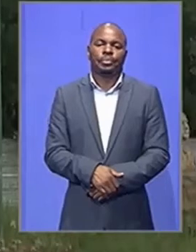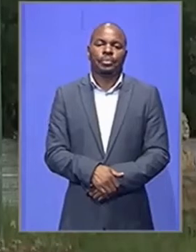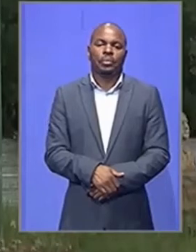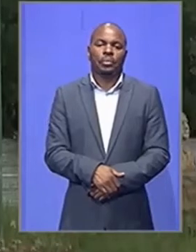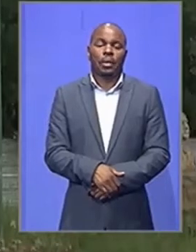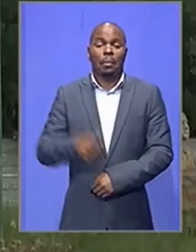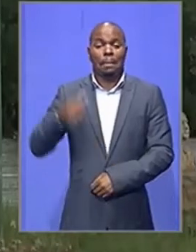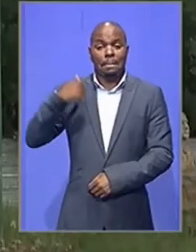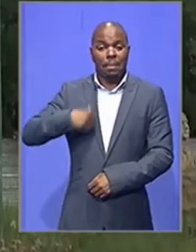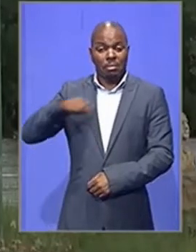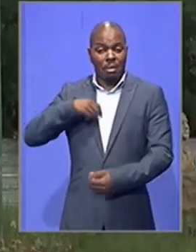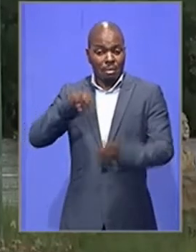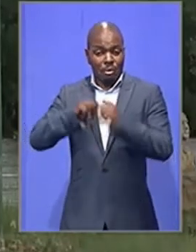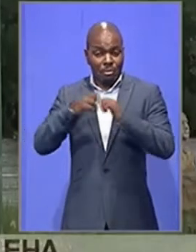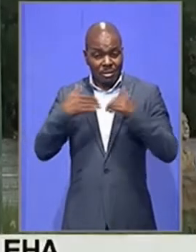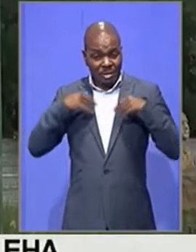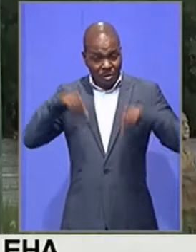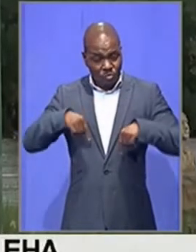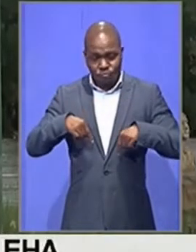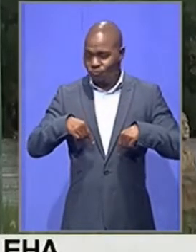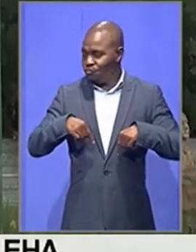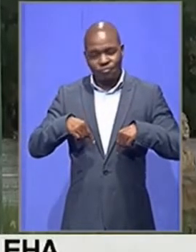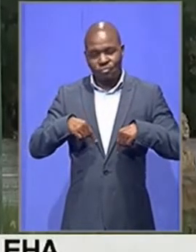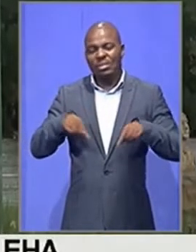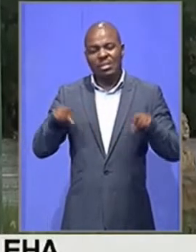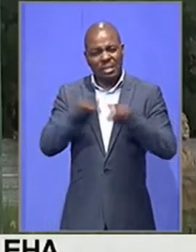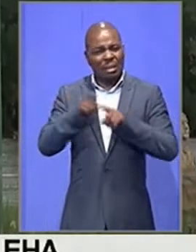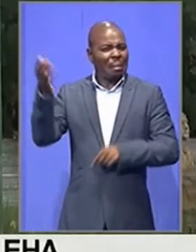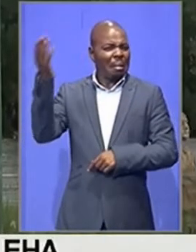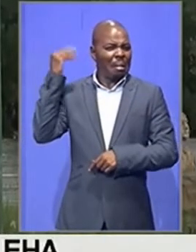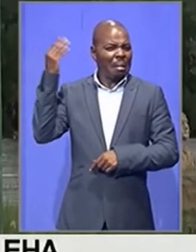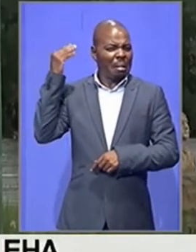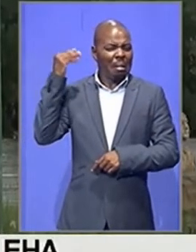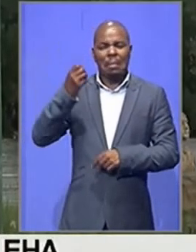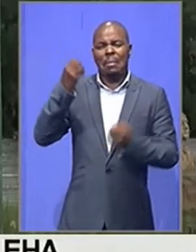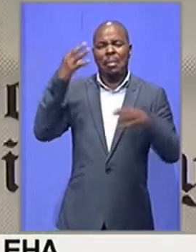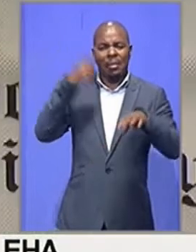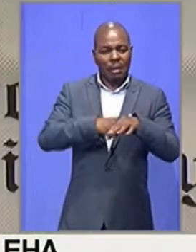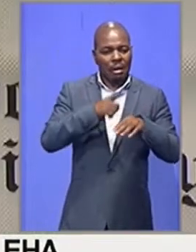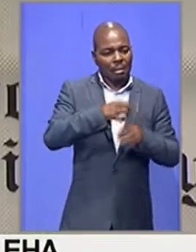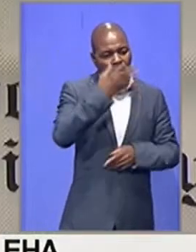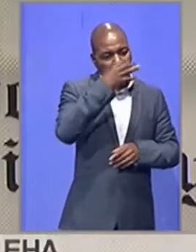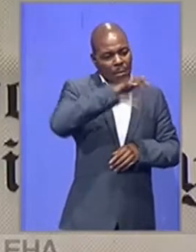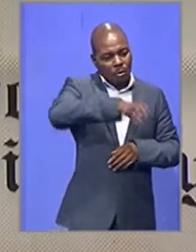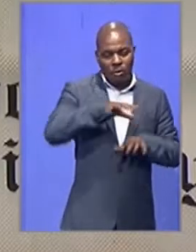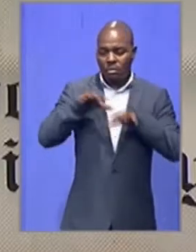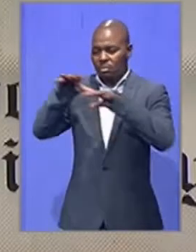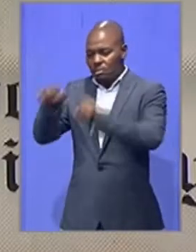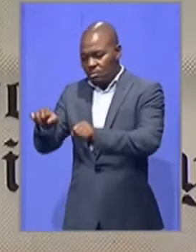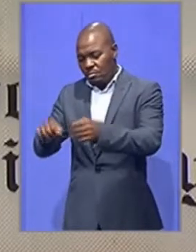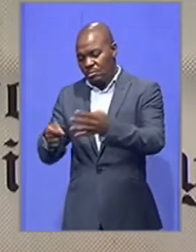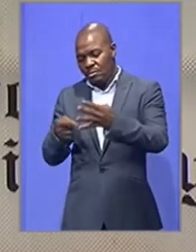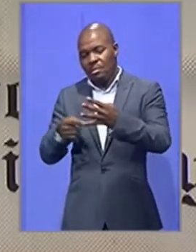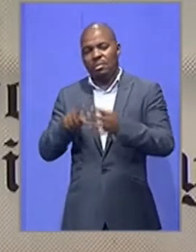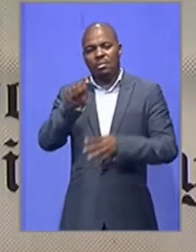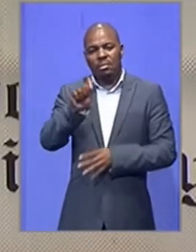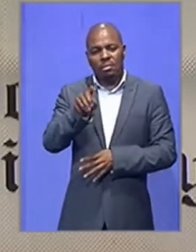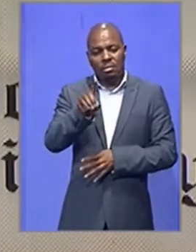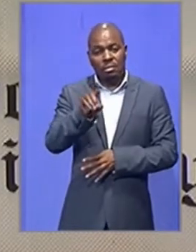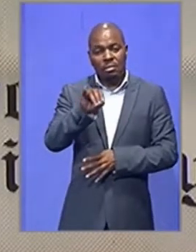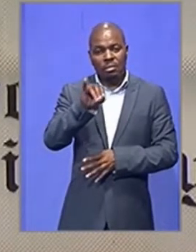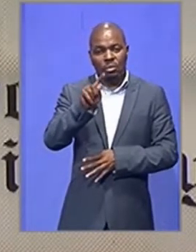Mathata a dimasepala ga a simolole gompieno mo Northwest. Di kile tsa tseelwa dithata mo makgetlong a le mmalwa, ditsobotla e le nngwe ya tsona. Gompieno e